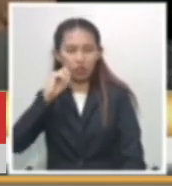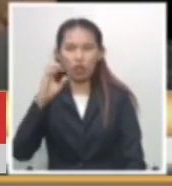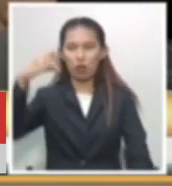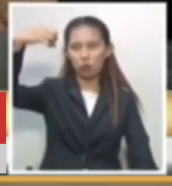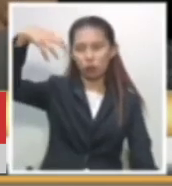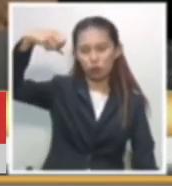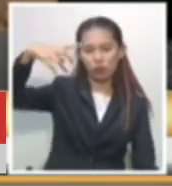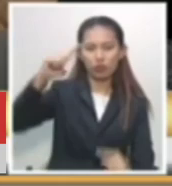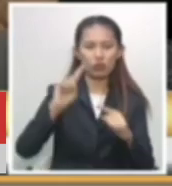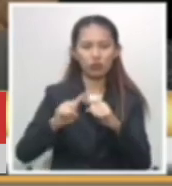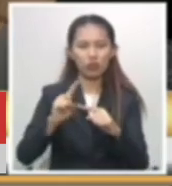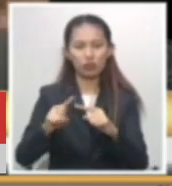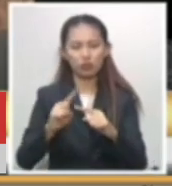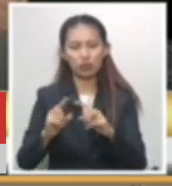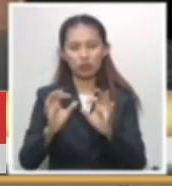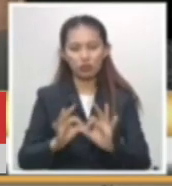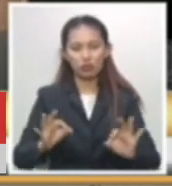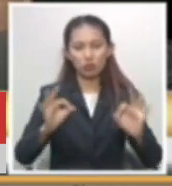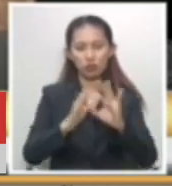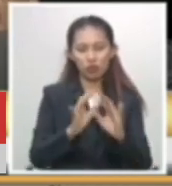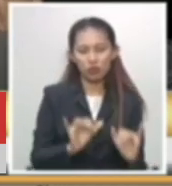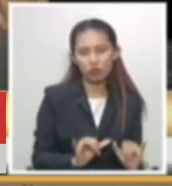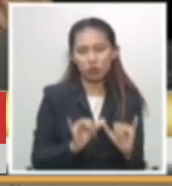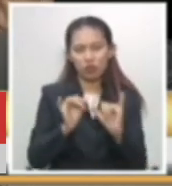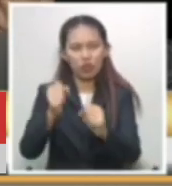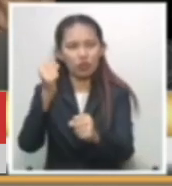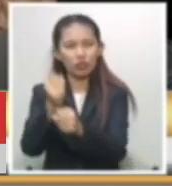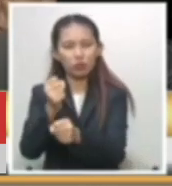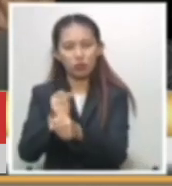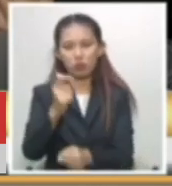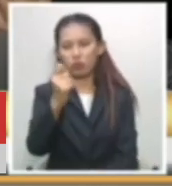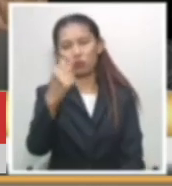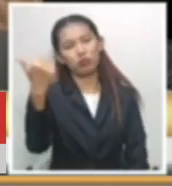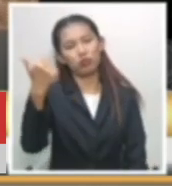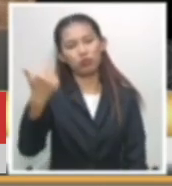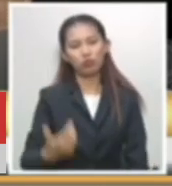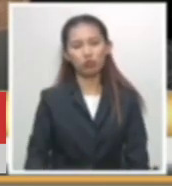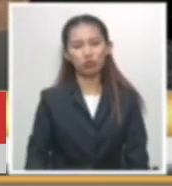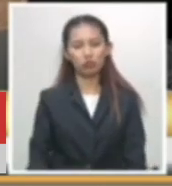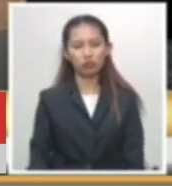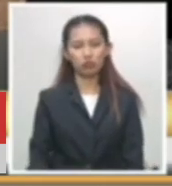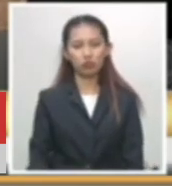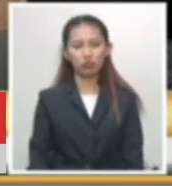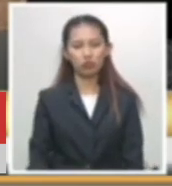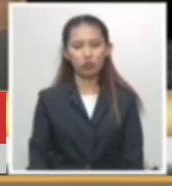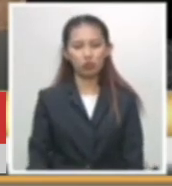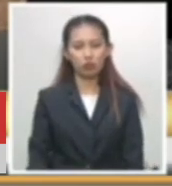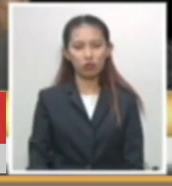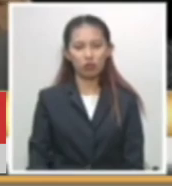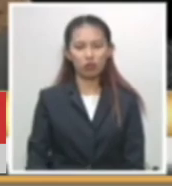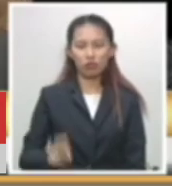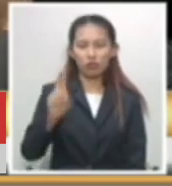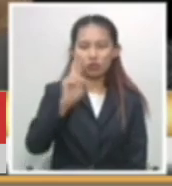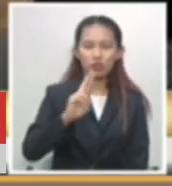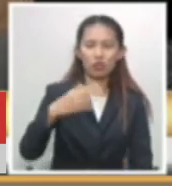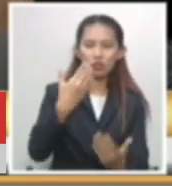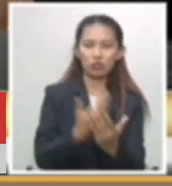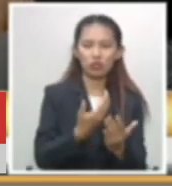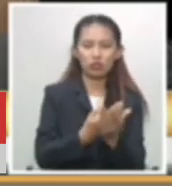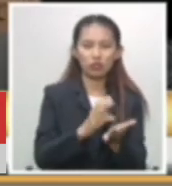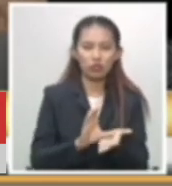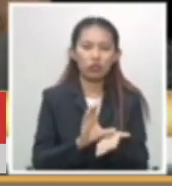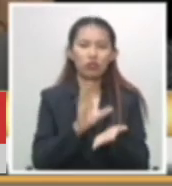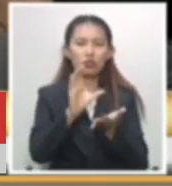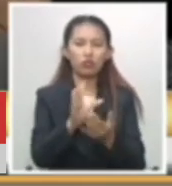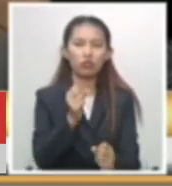าต้องไปที่อำเภอบ้านดุงเป็นยังไงครับใช้งบประมาณทำ